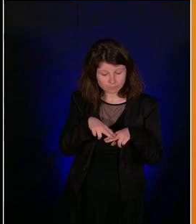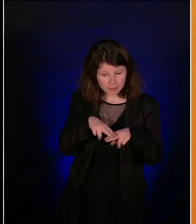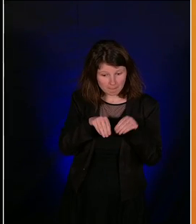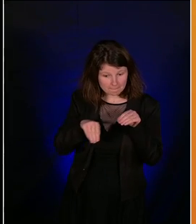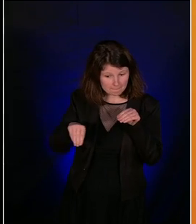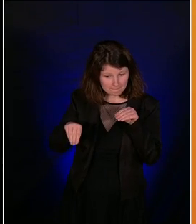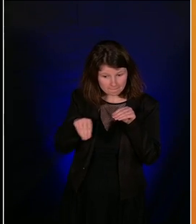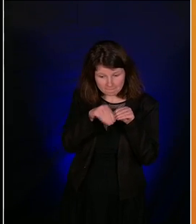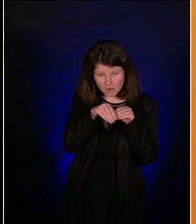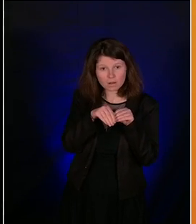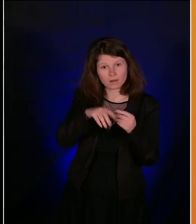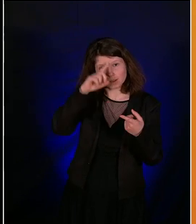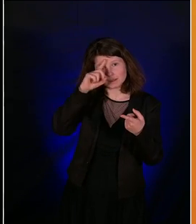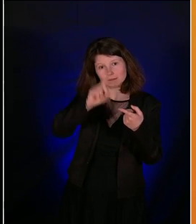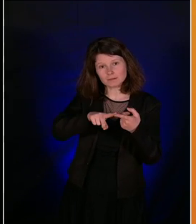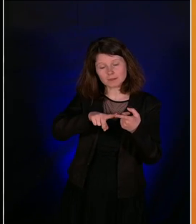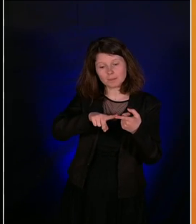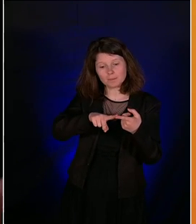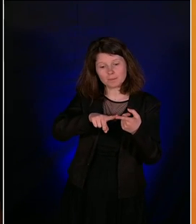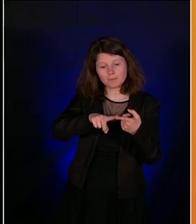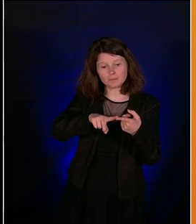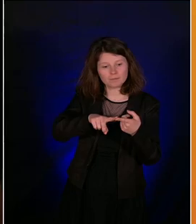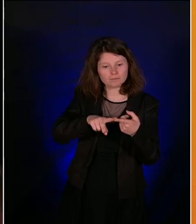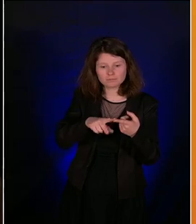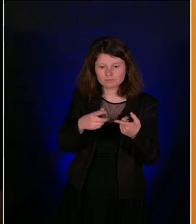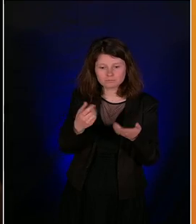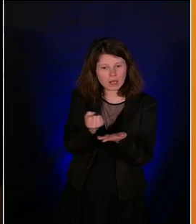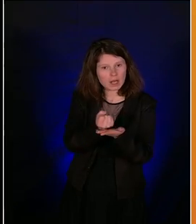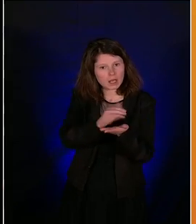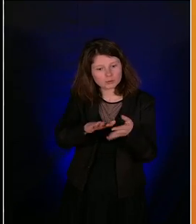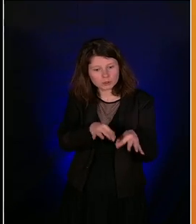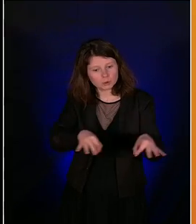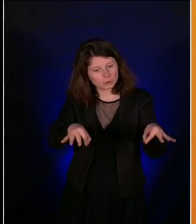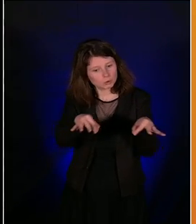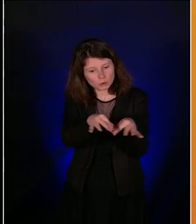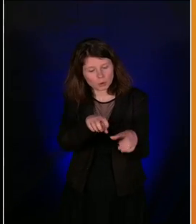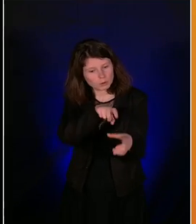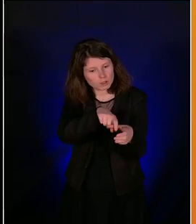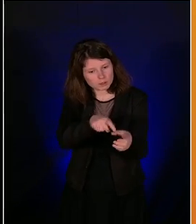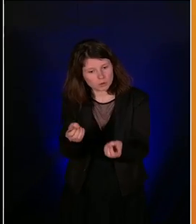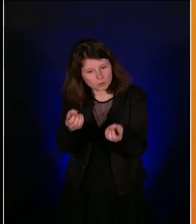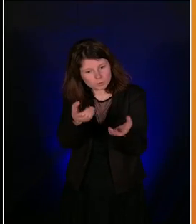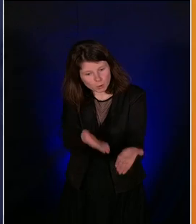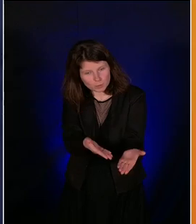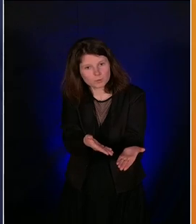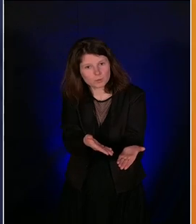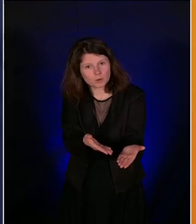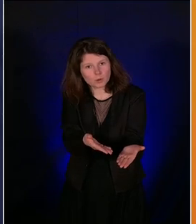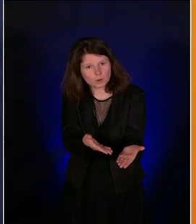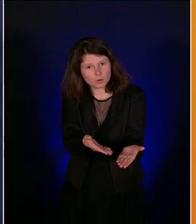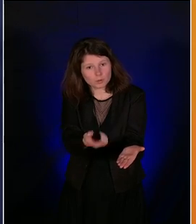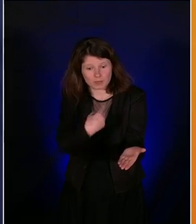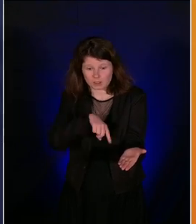d'orientation sur la mise à disposition à titre gracieux de locaux syndicaux nous avons nous vous allons vous proposer